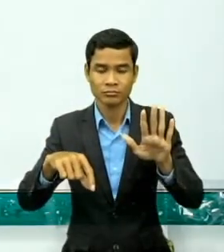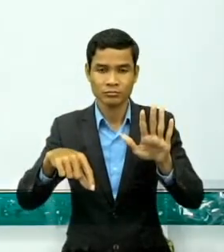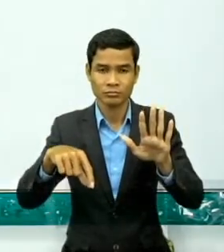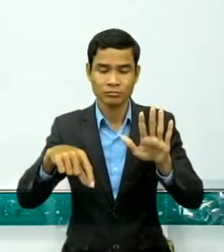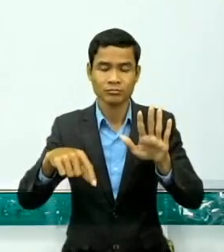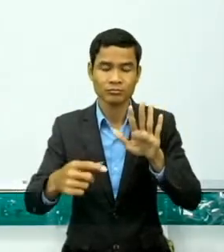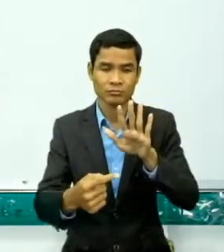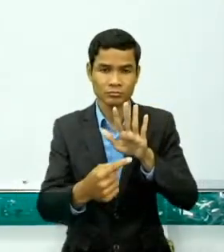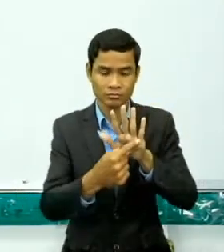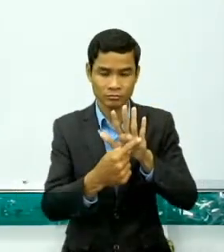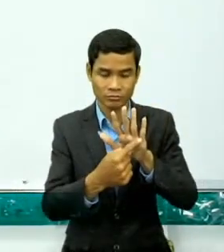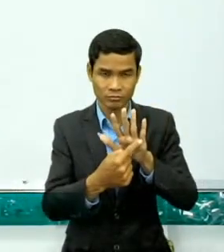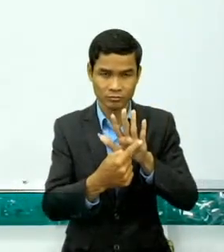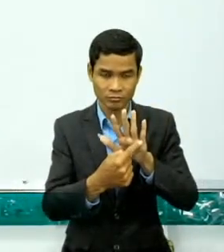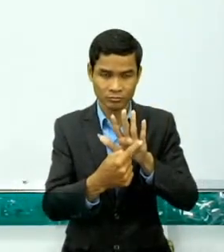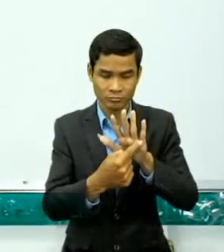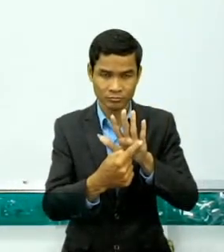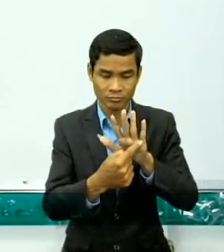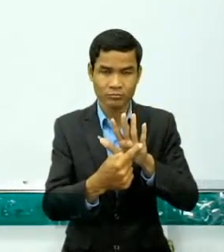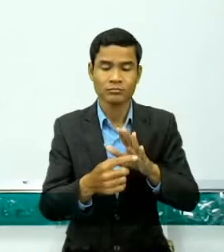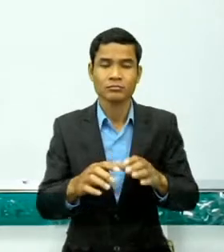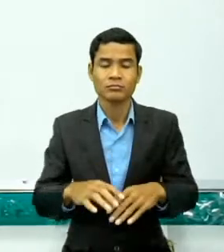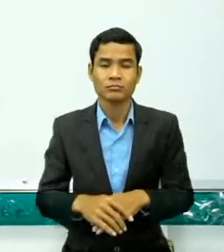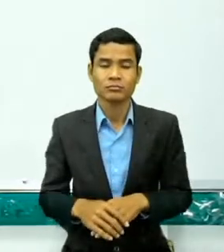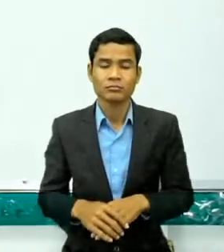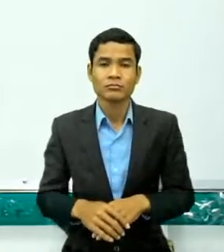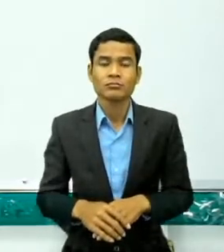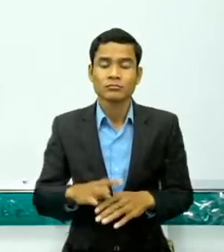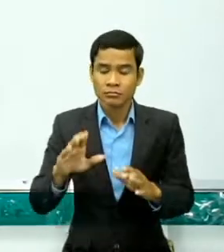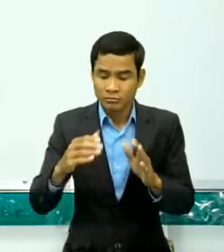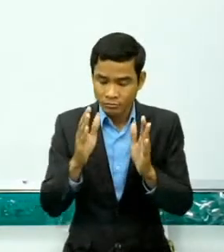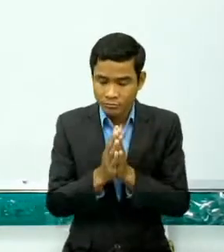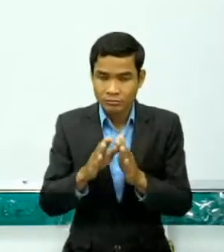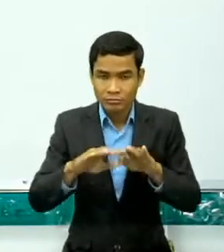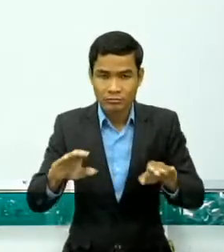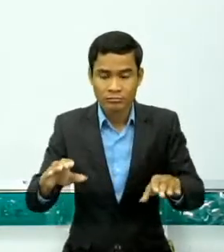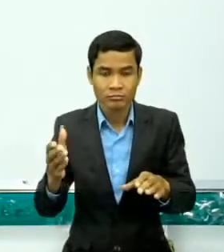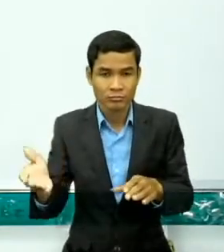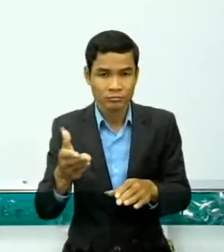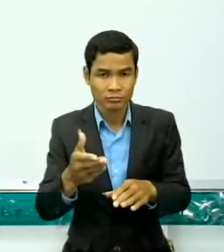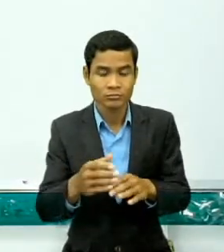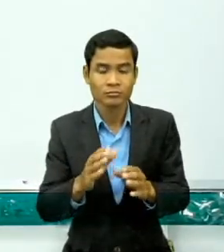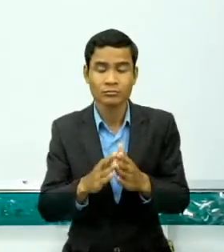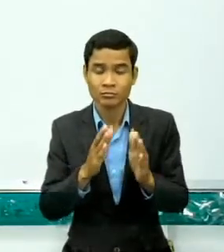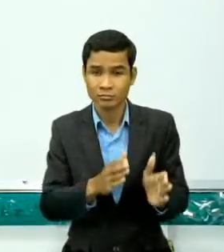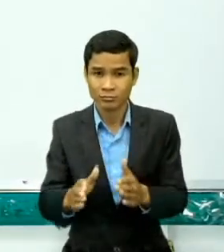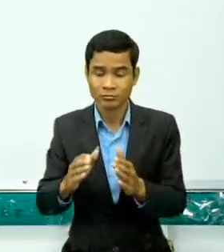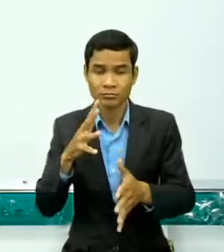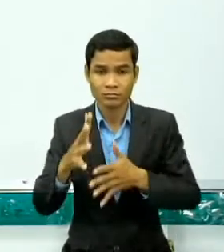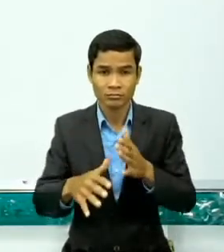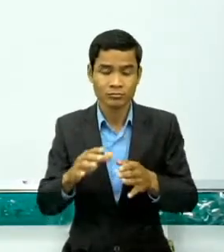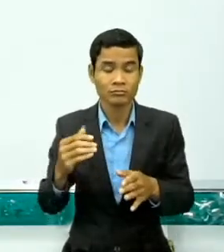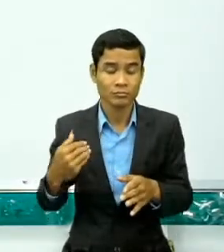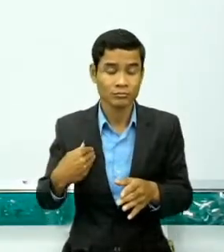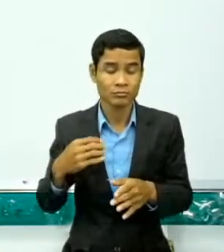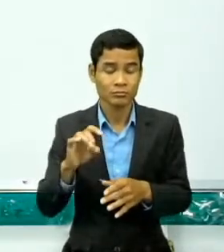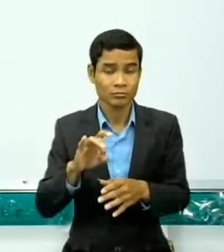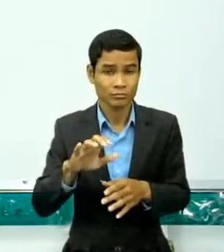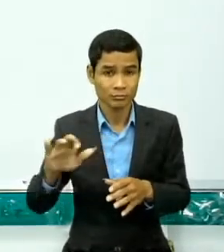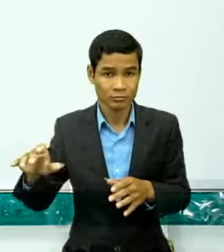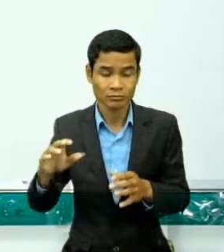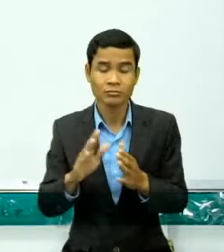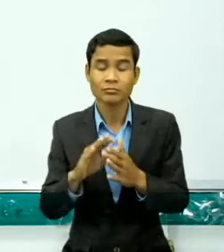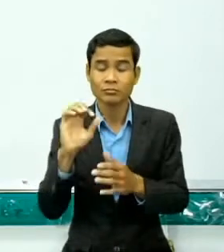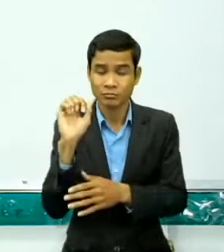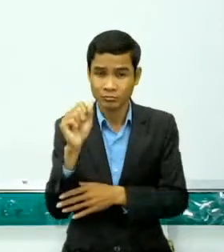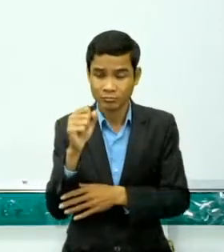អឺកអរគុណកូនកូនឥឡូវកូនកូនត្រៀមខ្លួនអានអក្សរចល័តចាអានព្យាង្គដោយប្រើអក្សរ